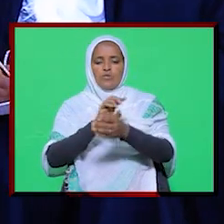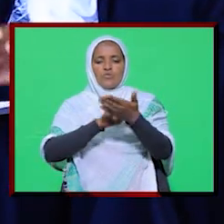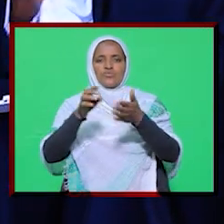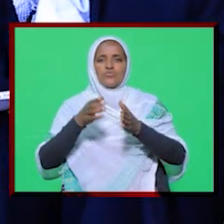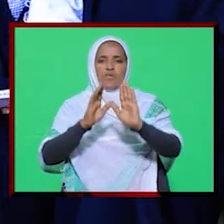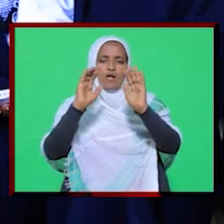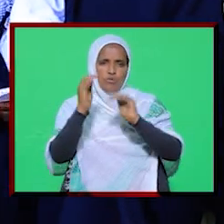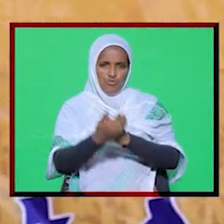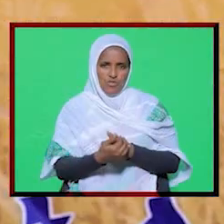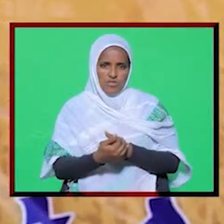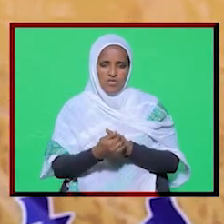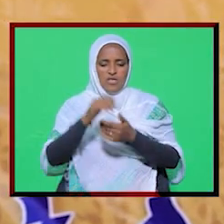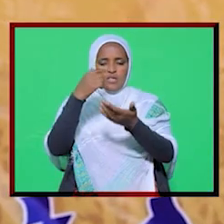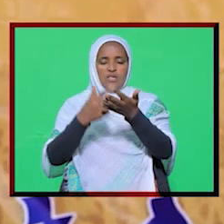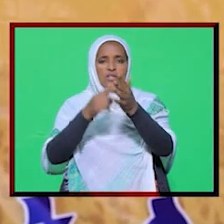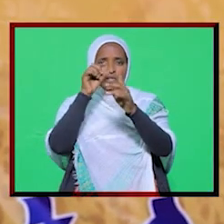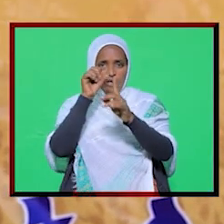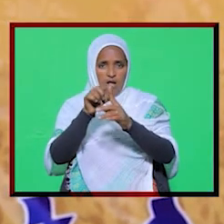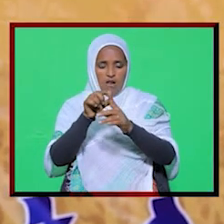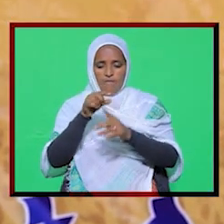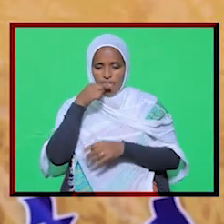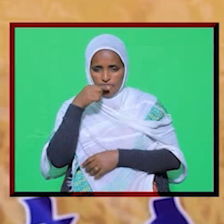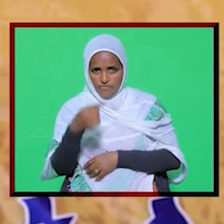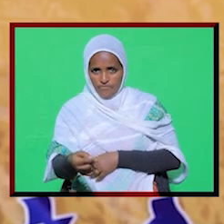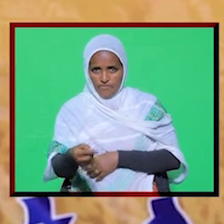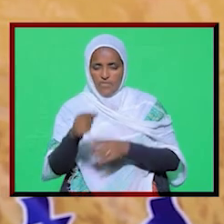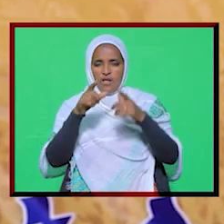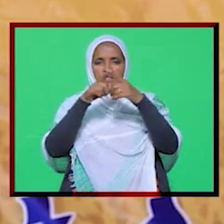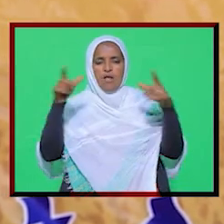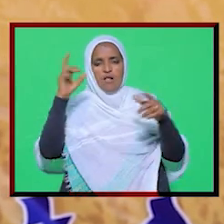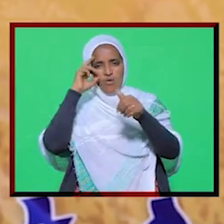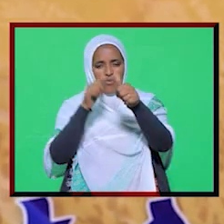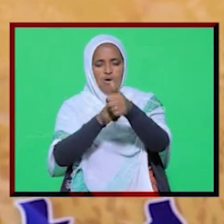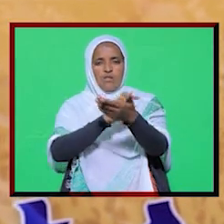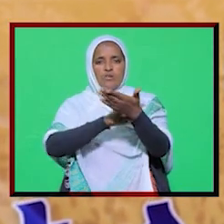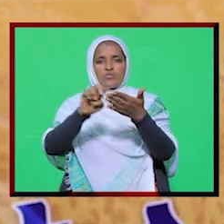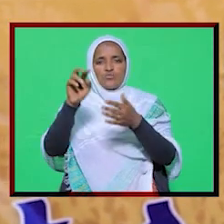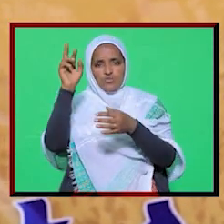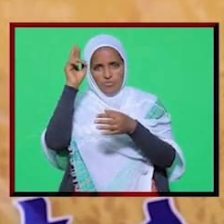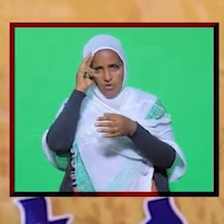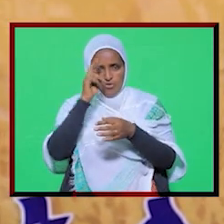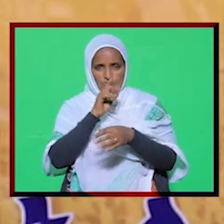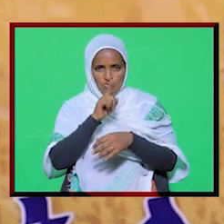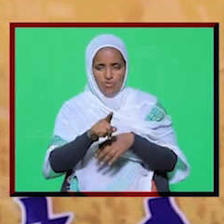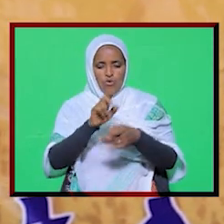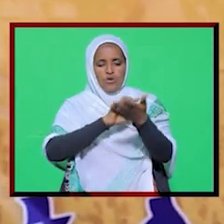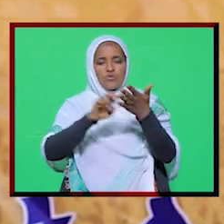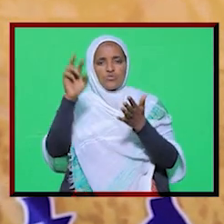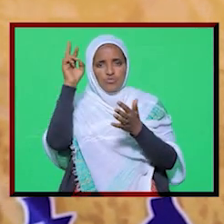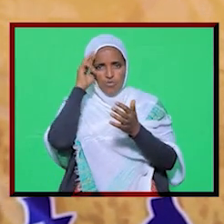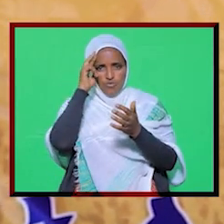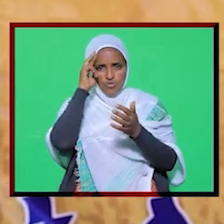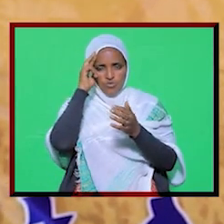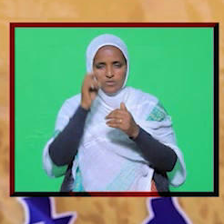ፈቃድ ይሁንልን። ይህንን ቃል የተናገረው ታላቁ ሐዋርያ ቅዱስ ጴጥሮስ ነው። ቅዱስ